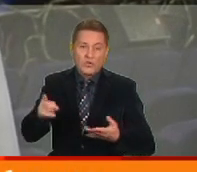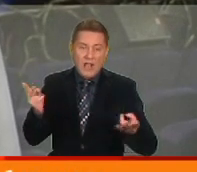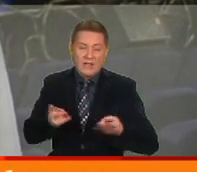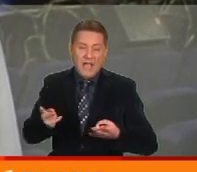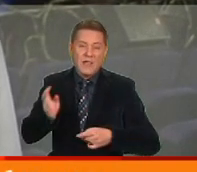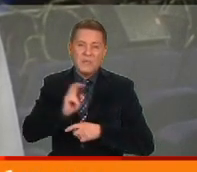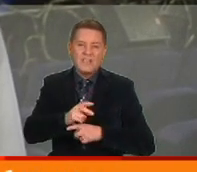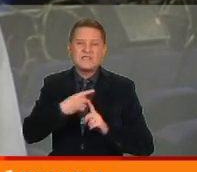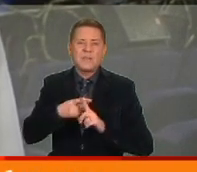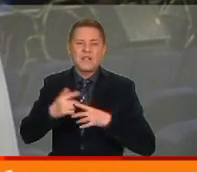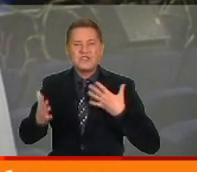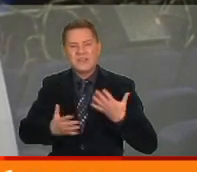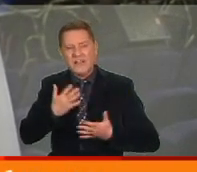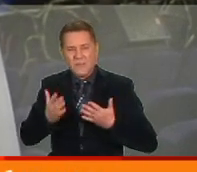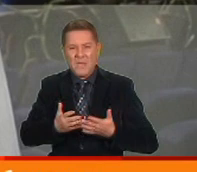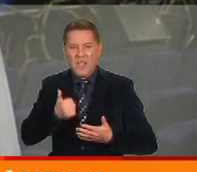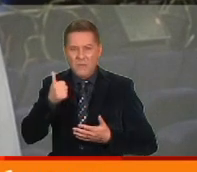за положительными эмоциями,